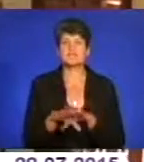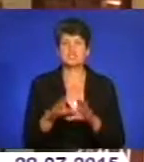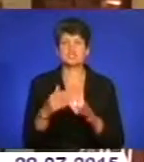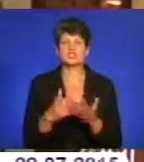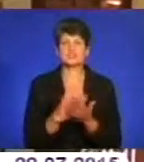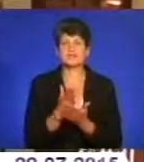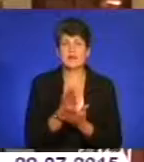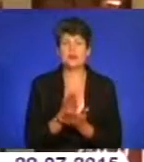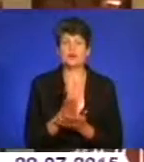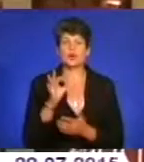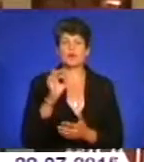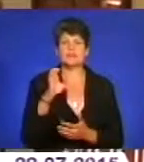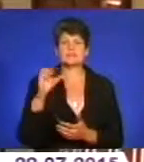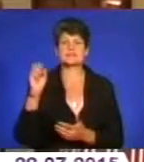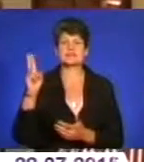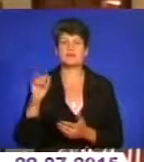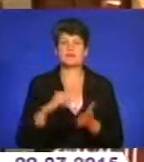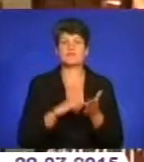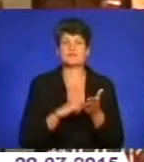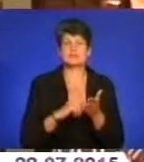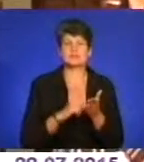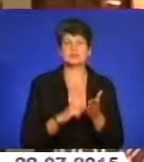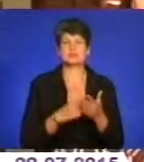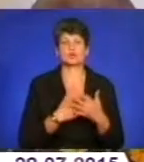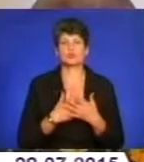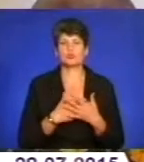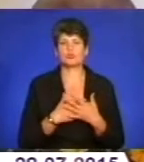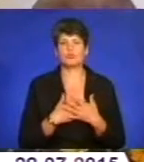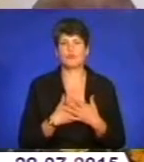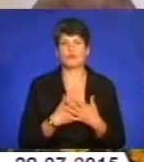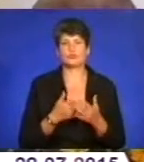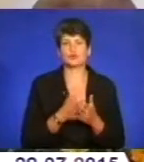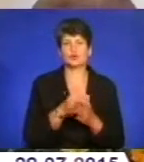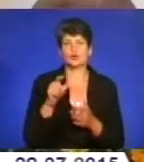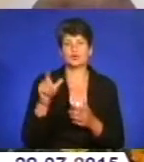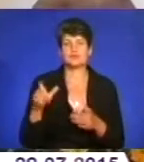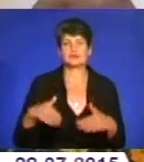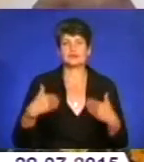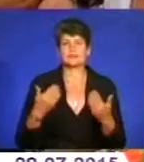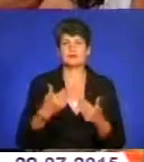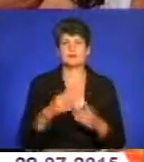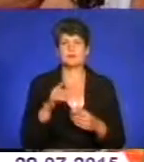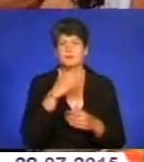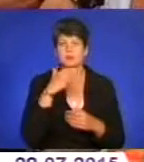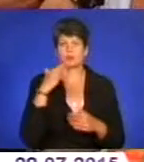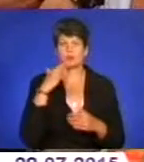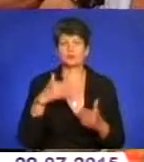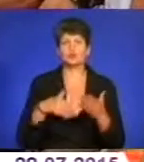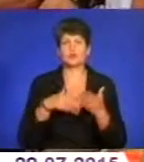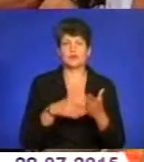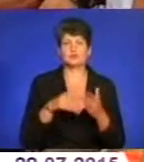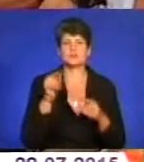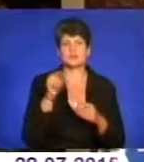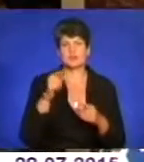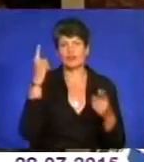діяч мистецтв Орест Савка, відзначив любов ювілярки до людей, яку щедро дарувала багатьом, допомагаючи у їх мистецькій